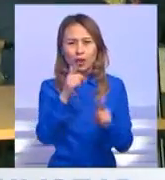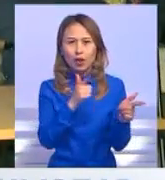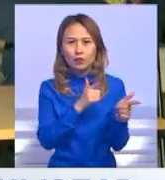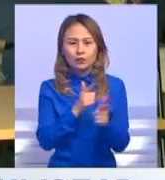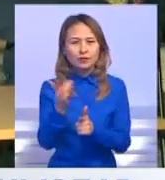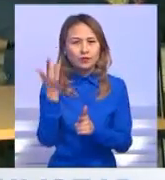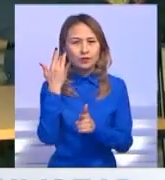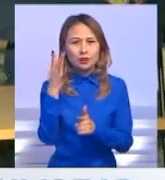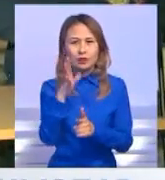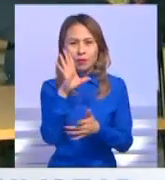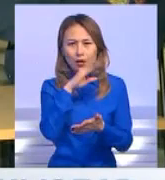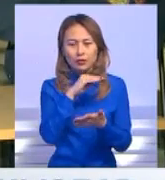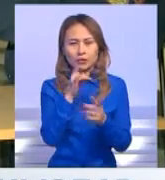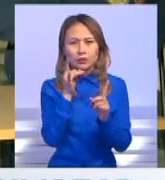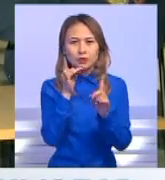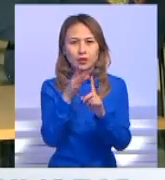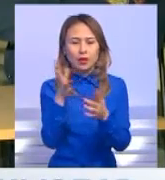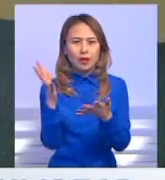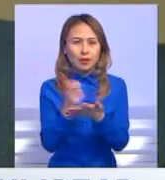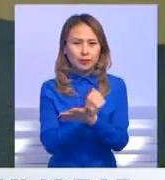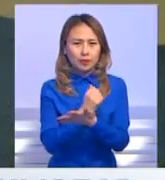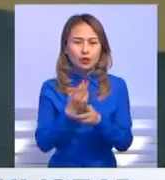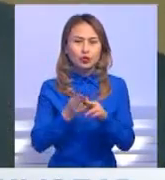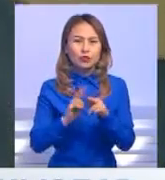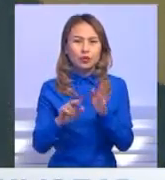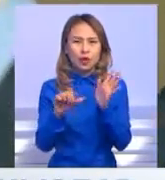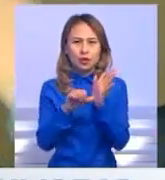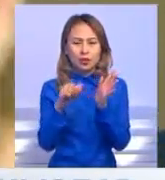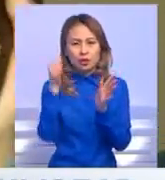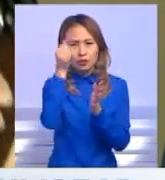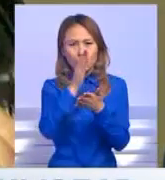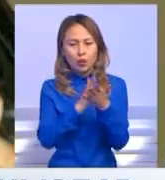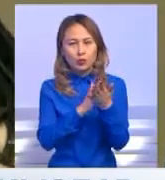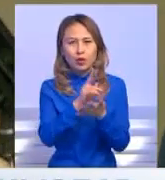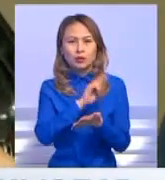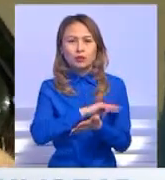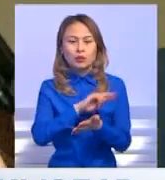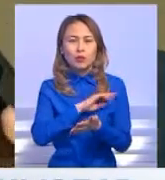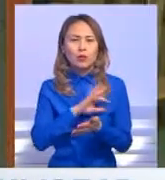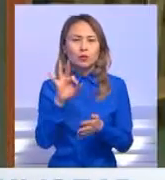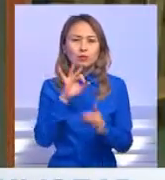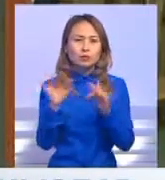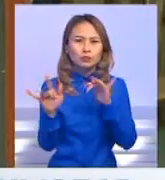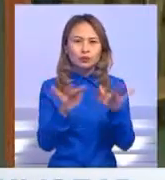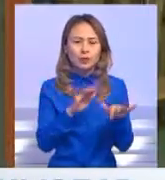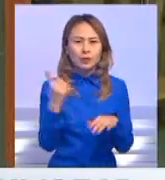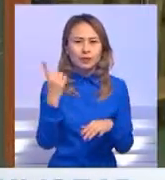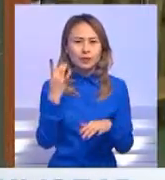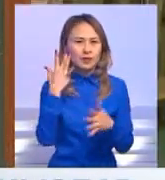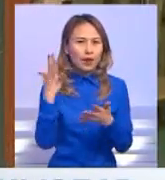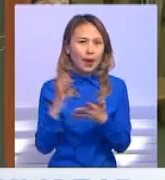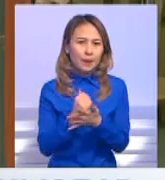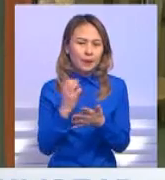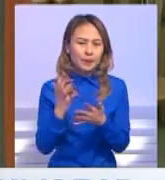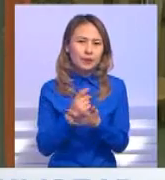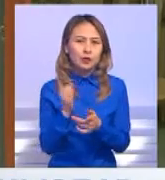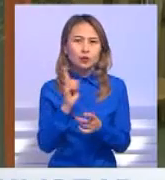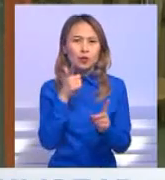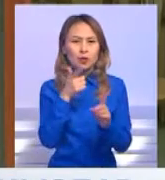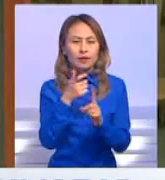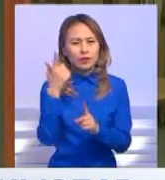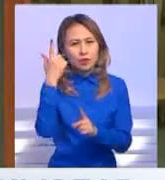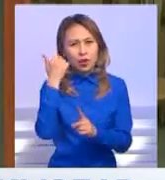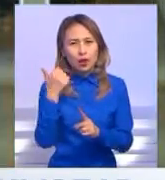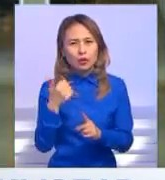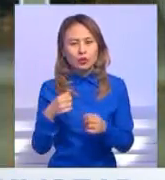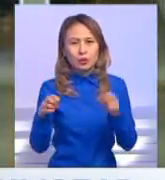ашып жұмғанша көздеген нысанаға дәл тигізді. 6 жылдан бері қылмыстық істерді анықтап оқиға орнына бірінші болып жететін ол оқ атуда жақсы